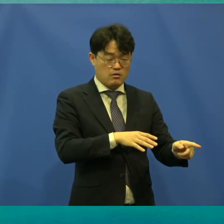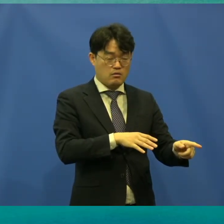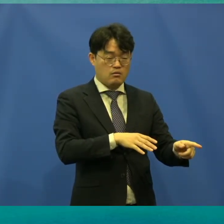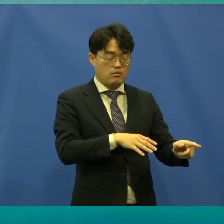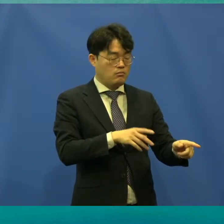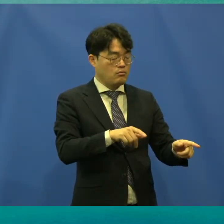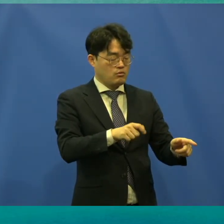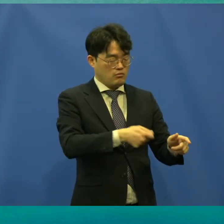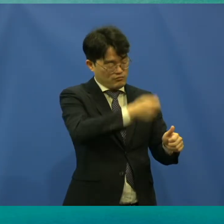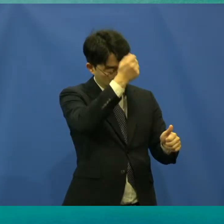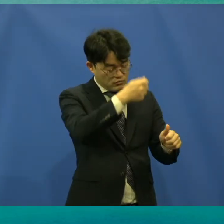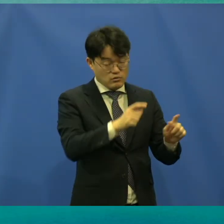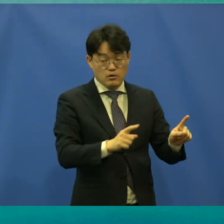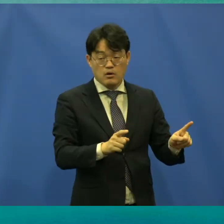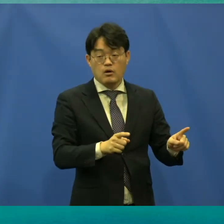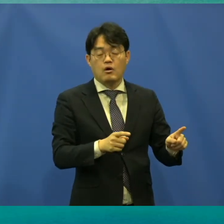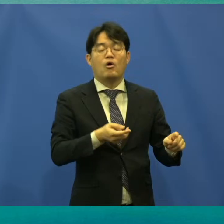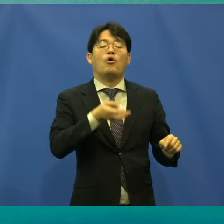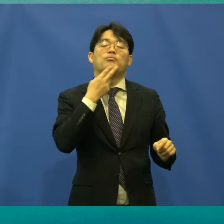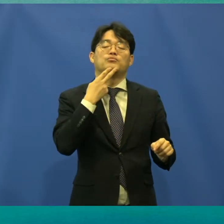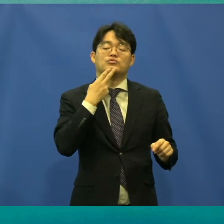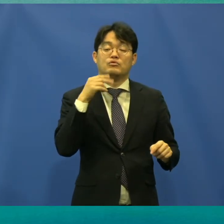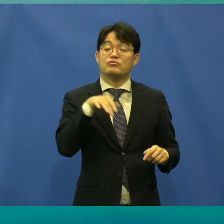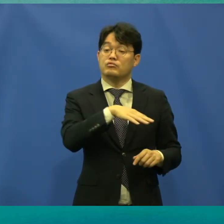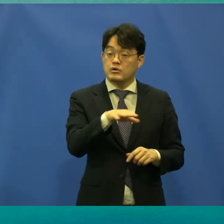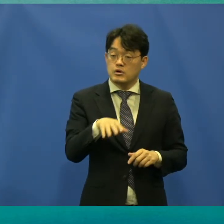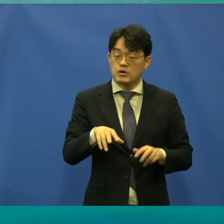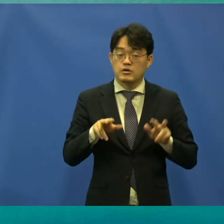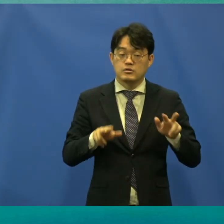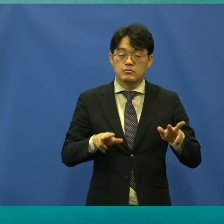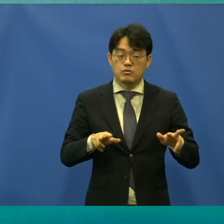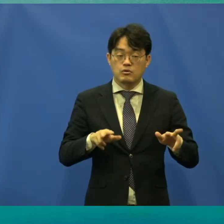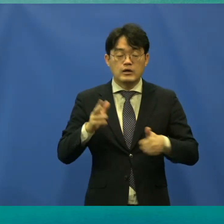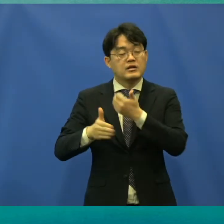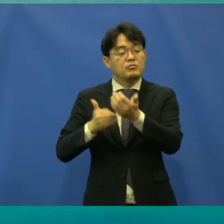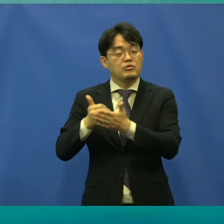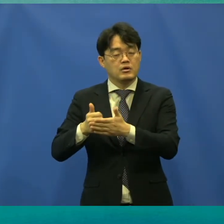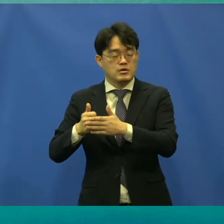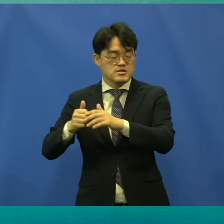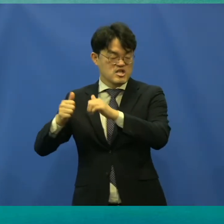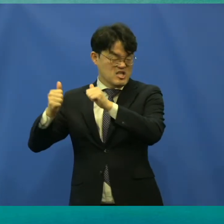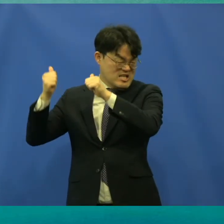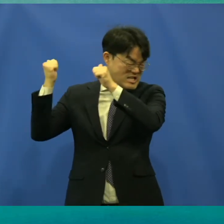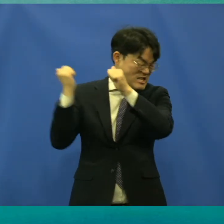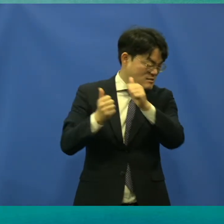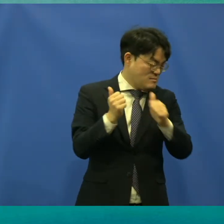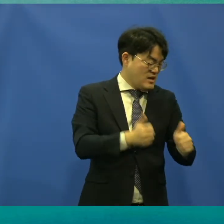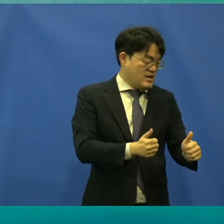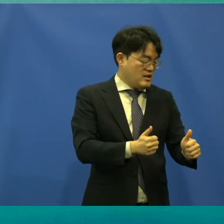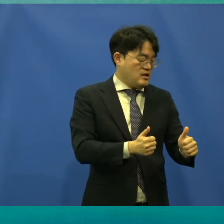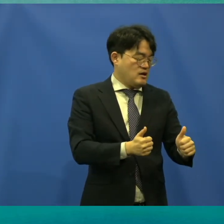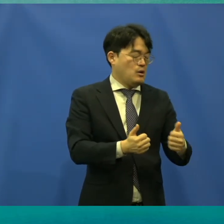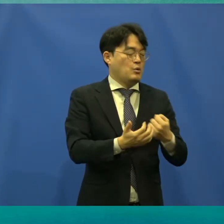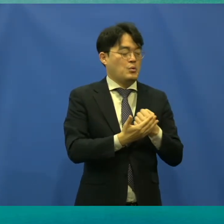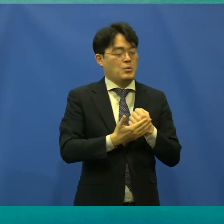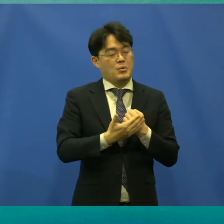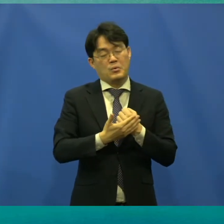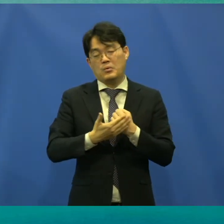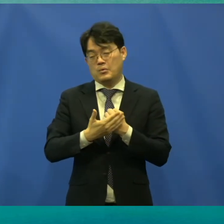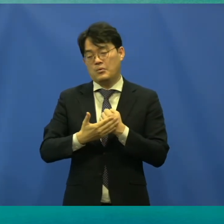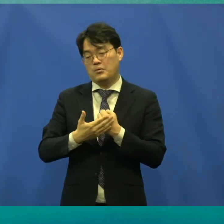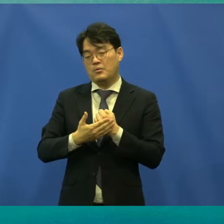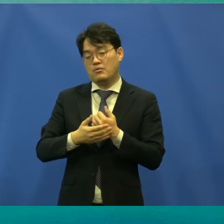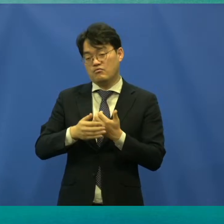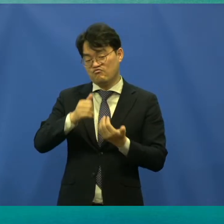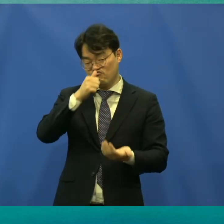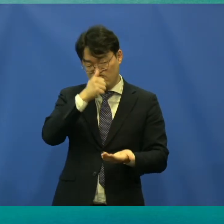남아있는 정도가 아니고 죽어도 100번 죽었습니다. 한번 생각해 보십시오. 우리가 지은 죄에 따라